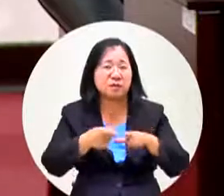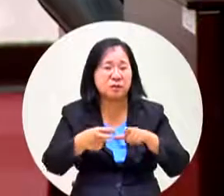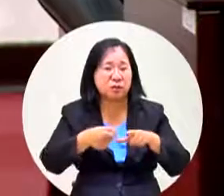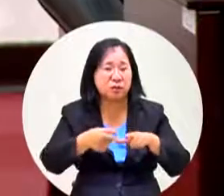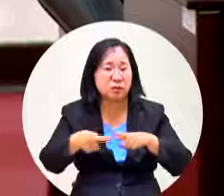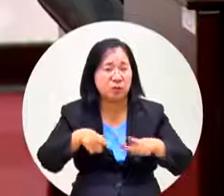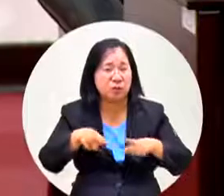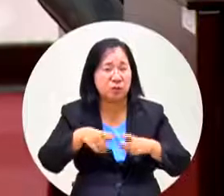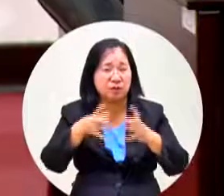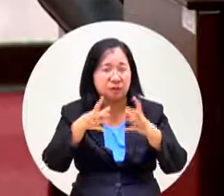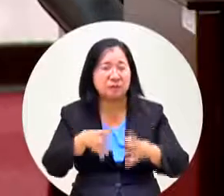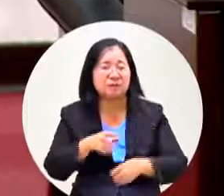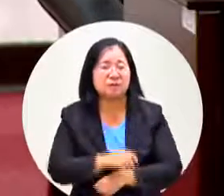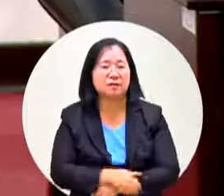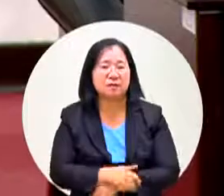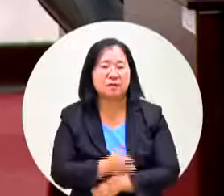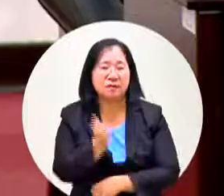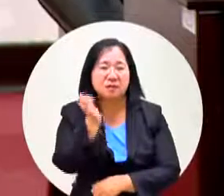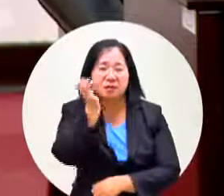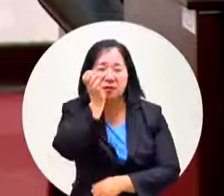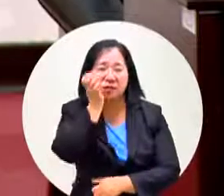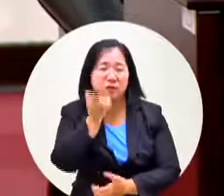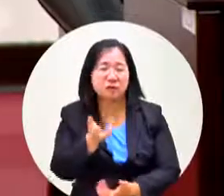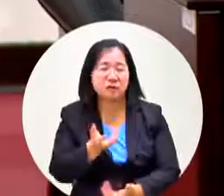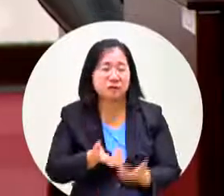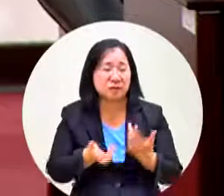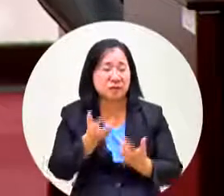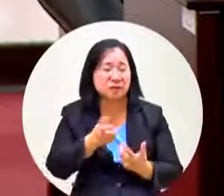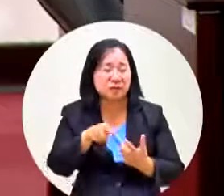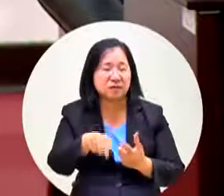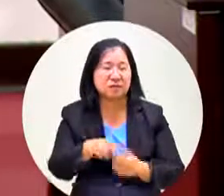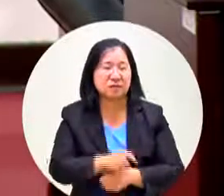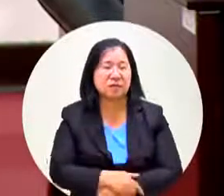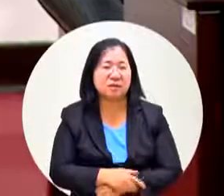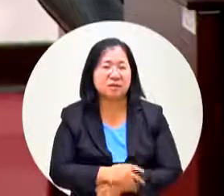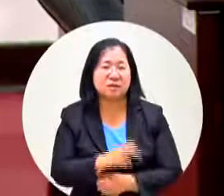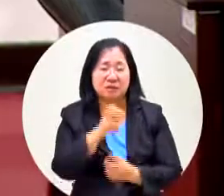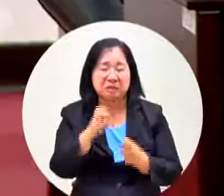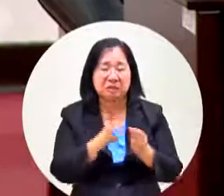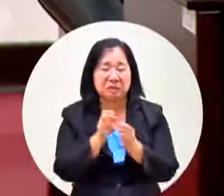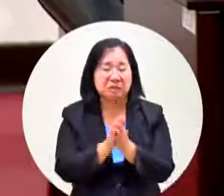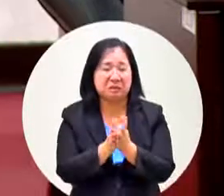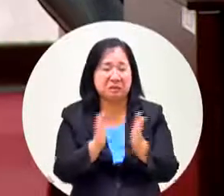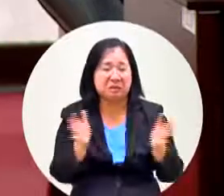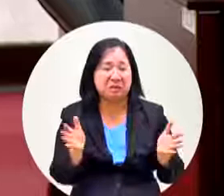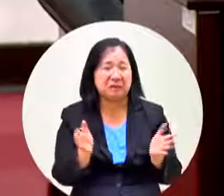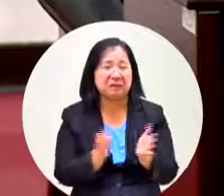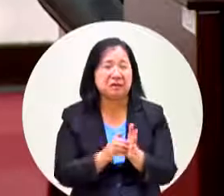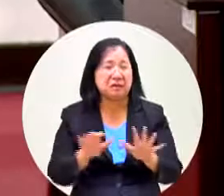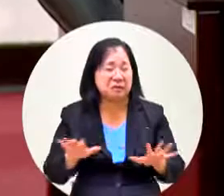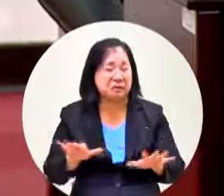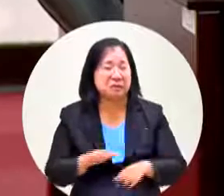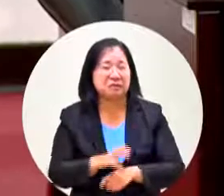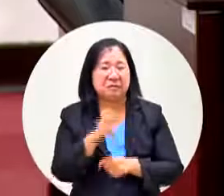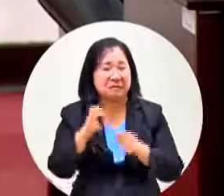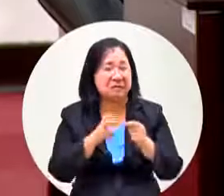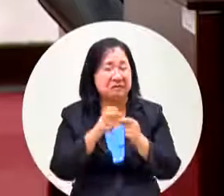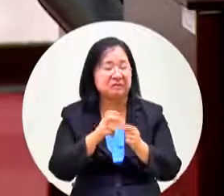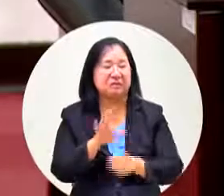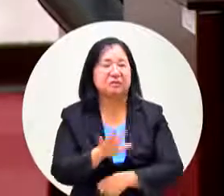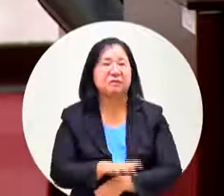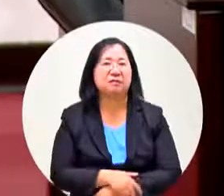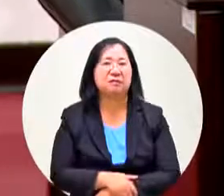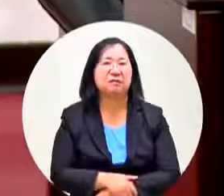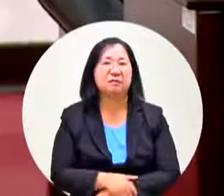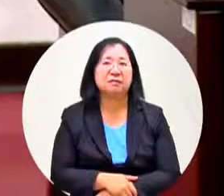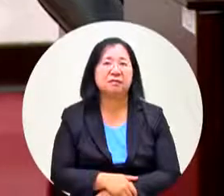办？吼、哦，这是第一案啦，吼。第二，就是伫咱进目前这个嘛是伫这个81期